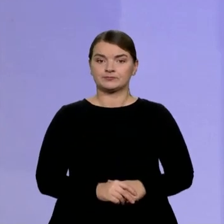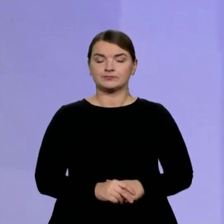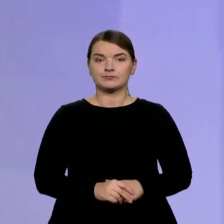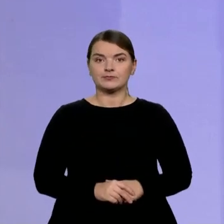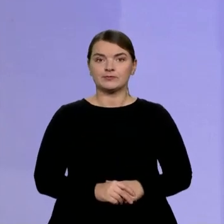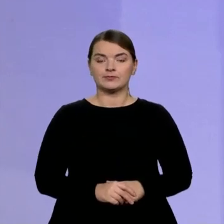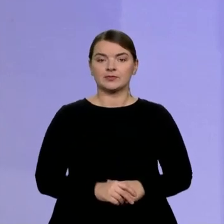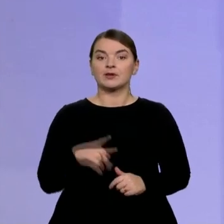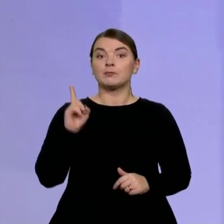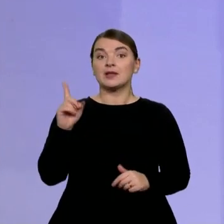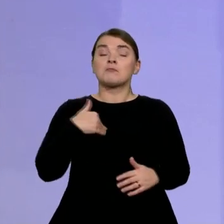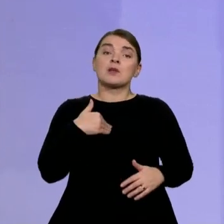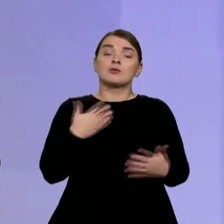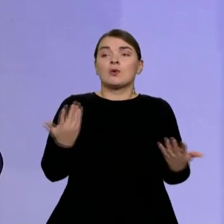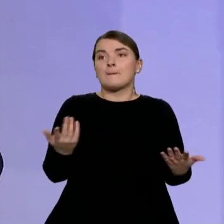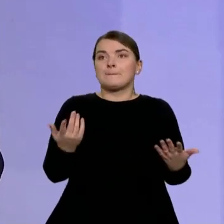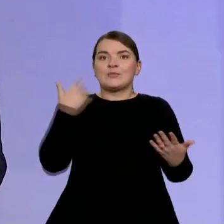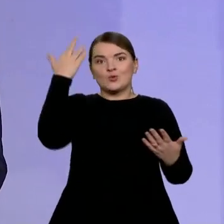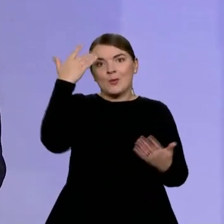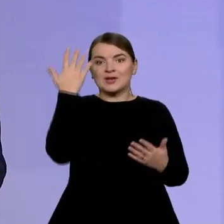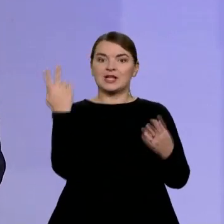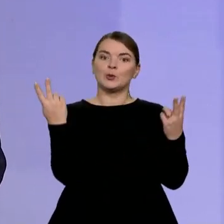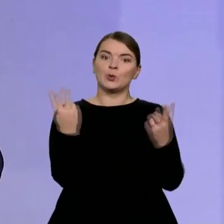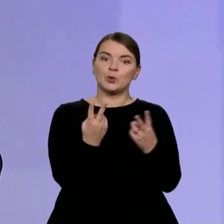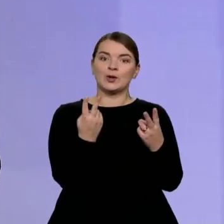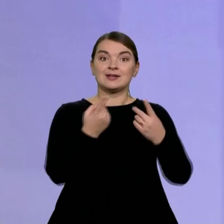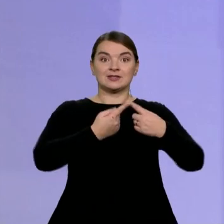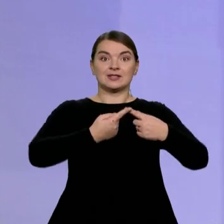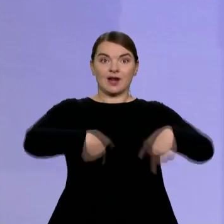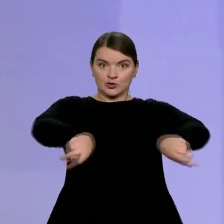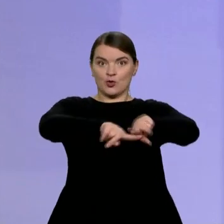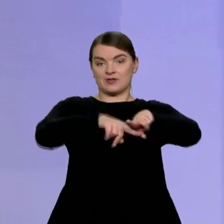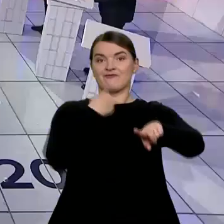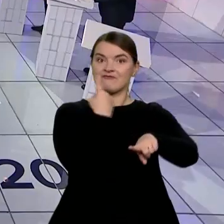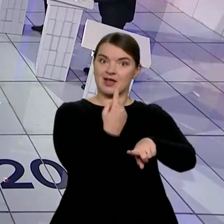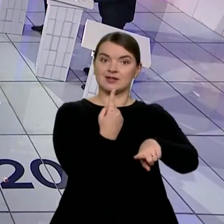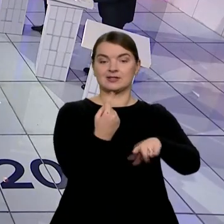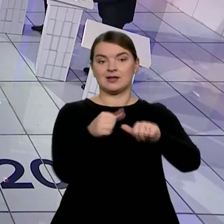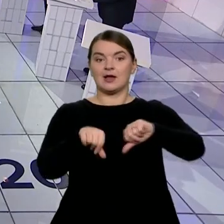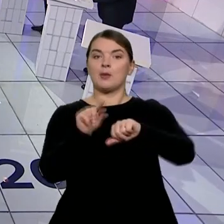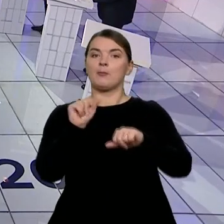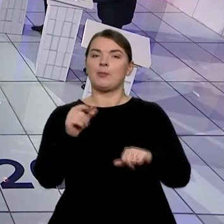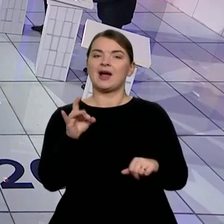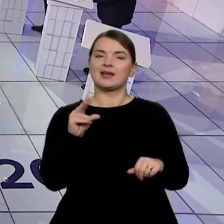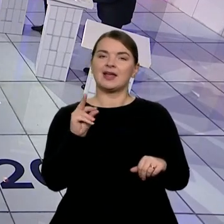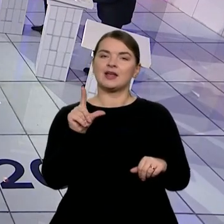mano vizija būtų apjungti netgi rajone esančius ežerus, Bubių tvenkinį, Pagėlų ežerą,